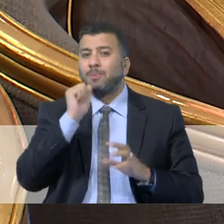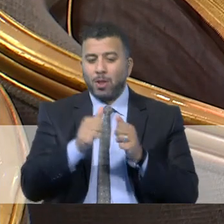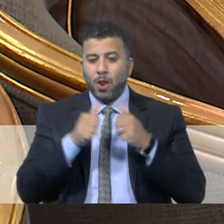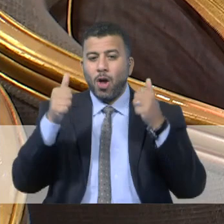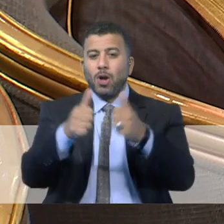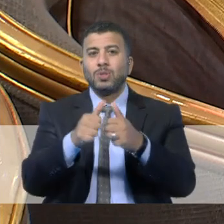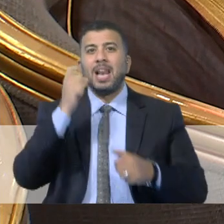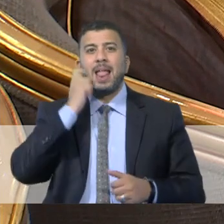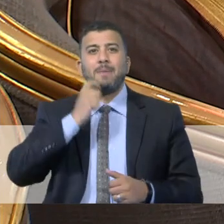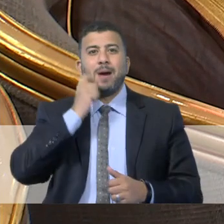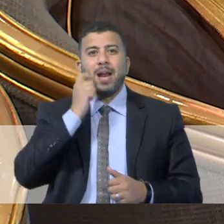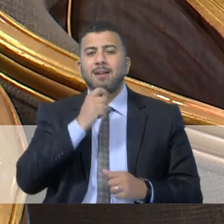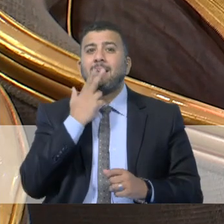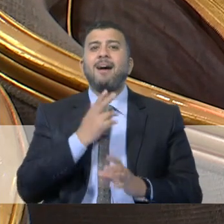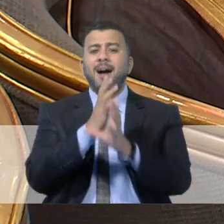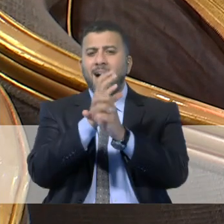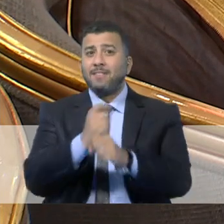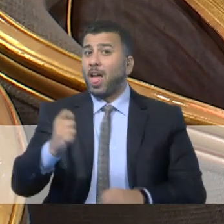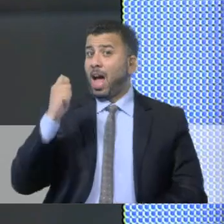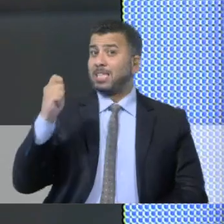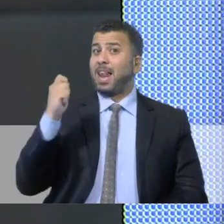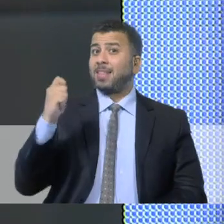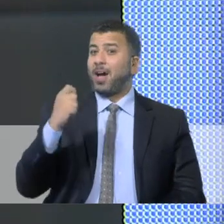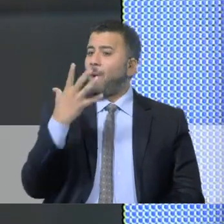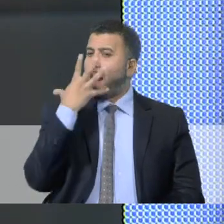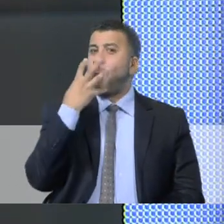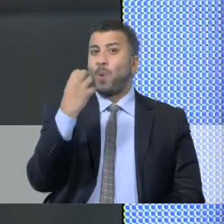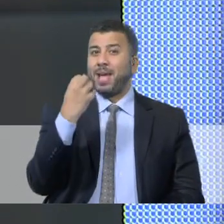الأسرة الإماراتية التي تحافظ على أصالتها